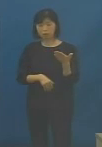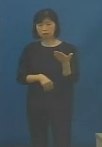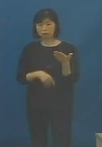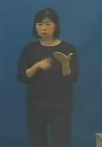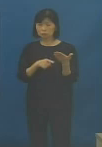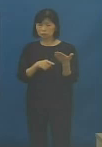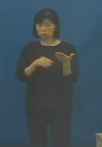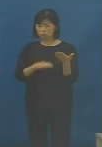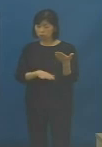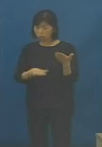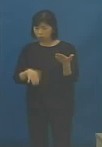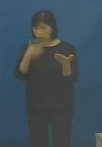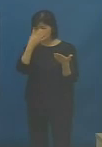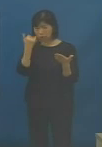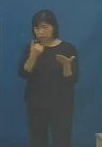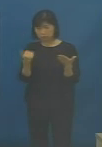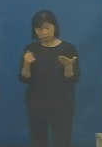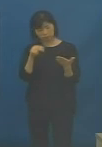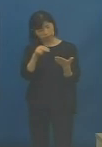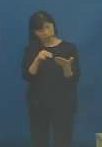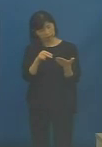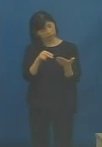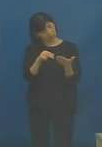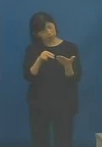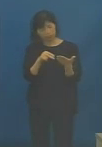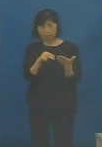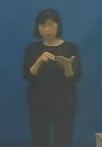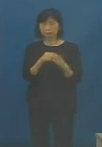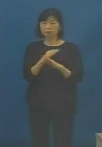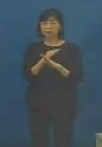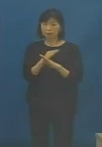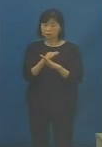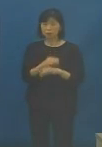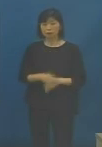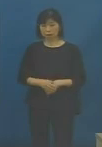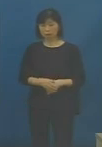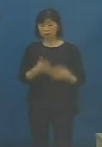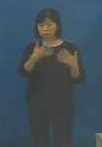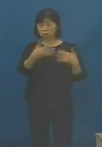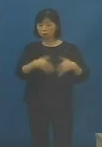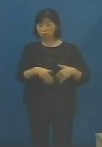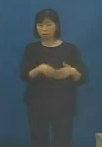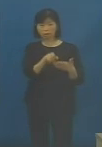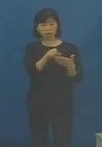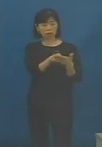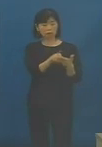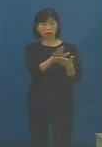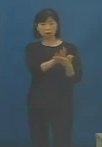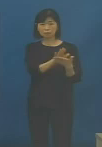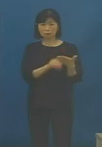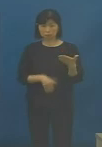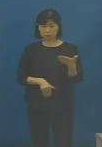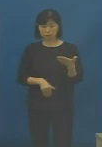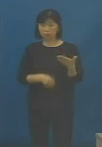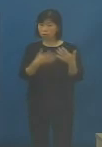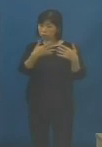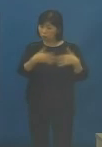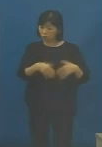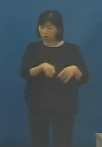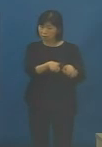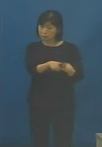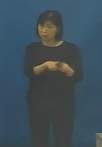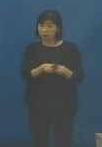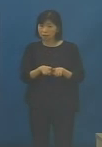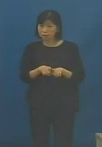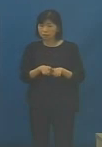刺激を与えるもの、見せるべきでないものっていうようなことが実は要件が書いてあります。で、この要件に従って判